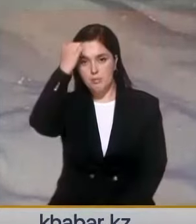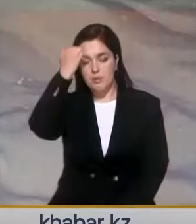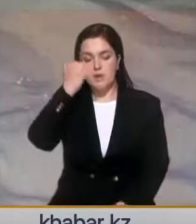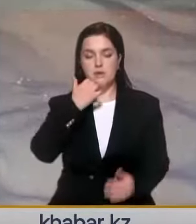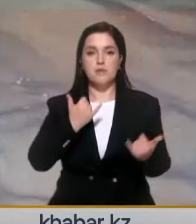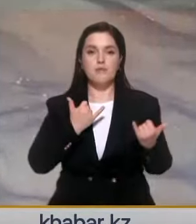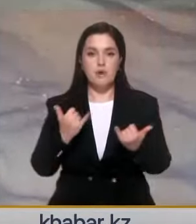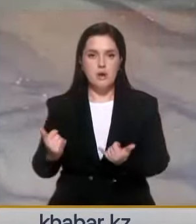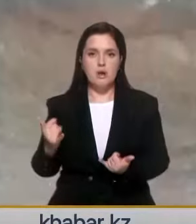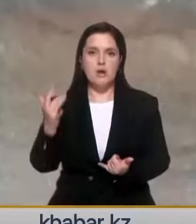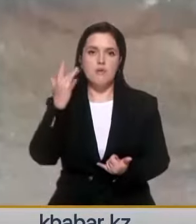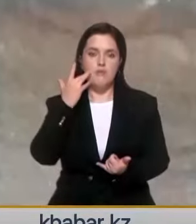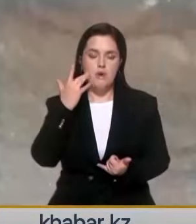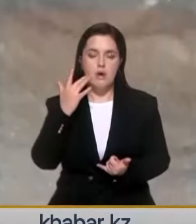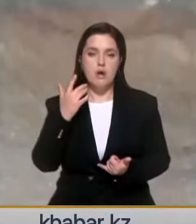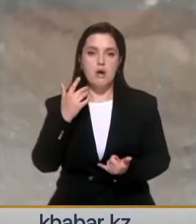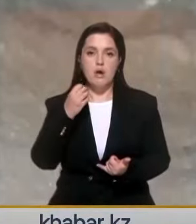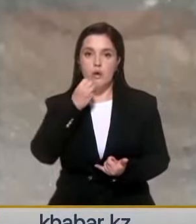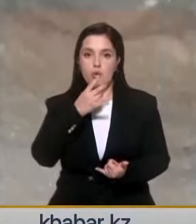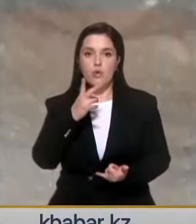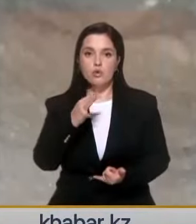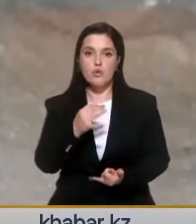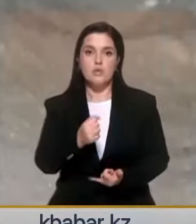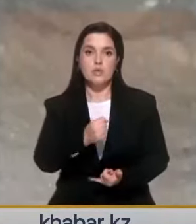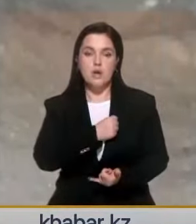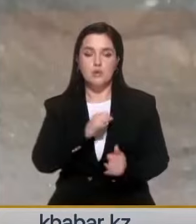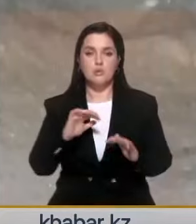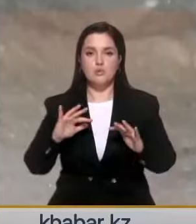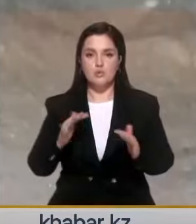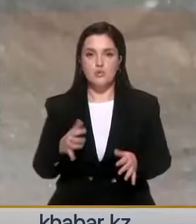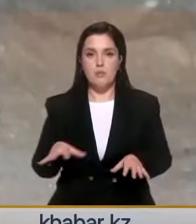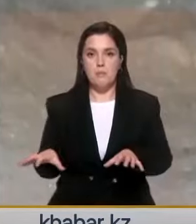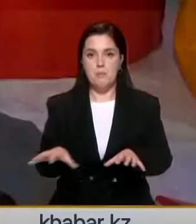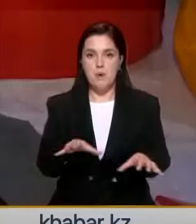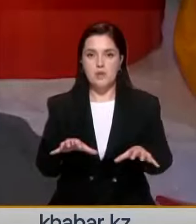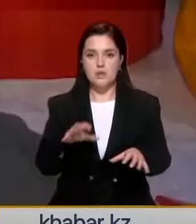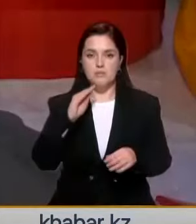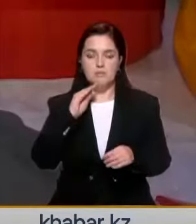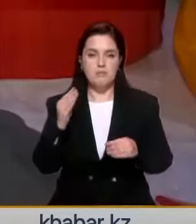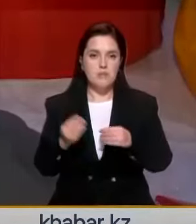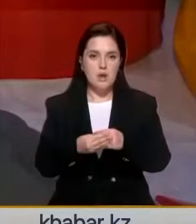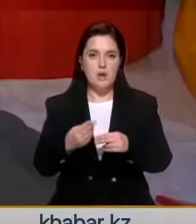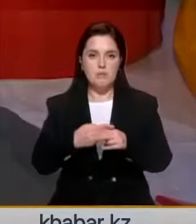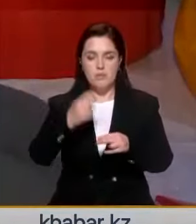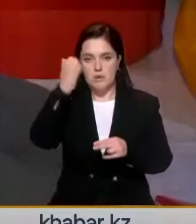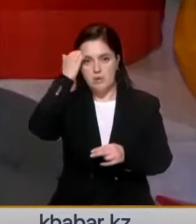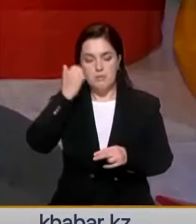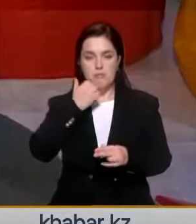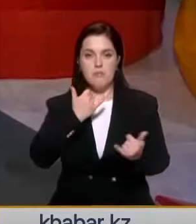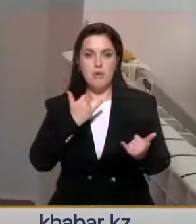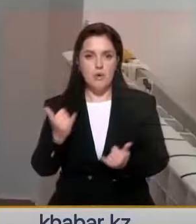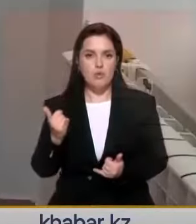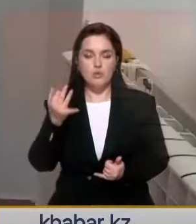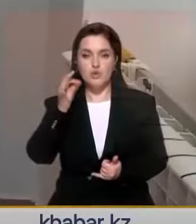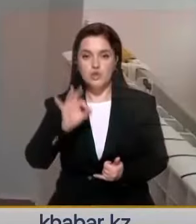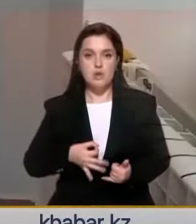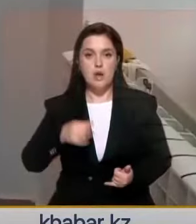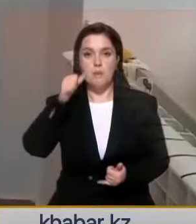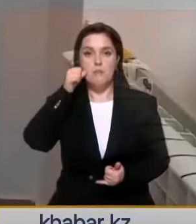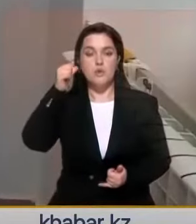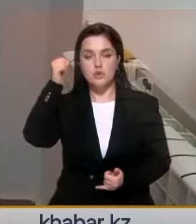благородным занятием Однако К сожалению случаи мошенничества Под прикрытием благотворительности учащаются в прошлом году